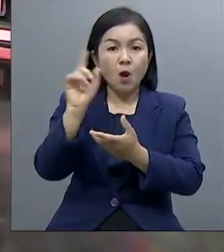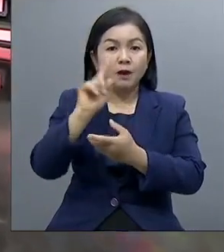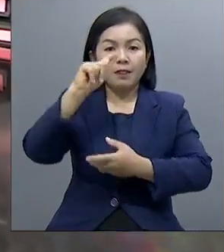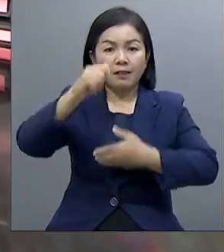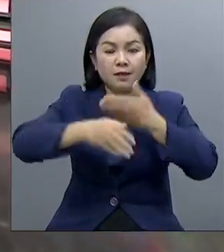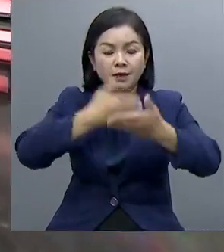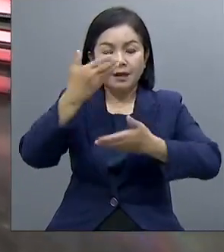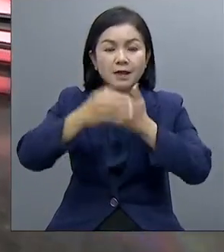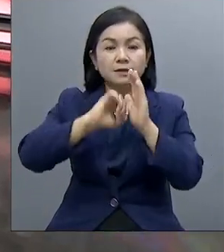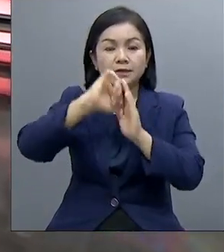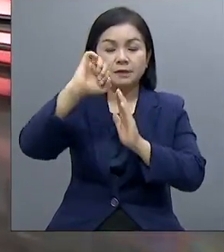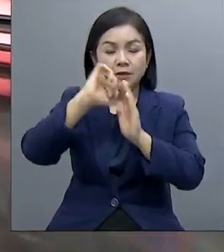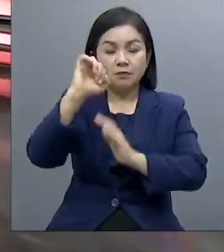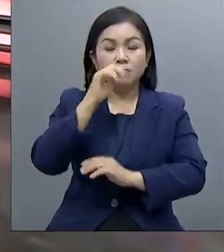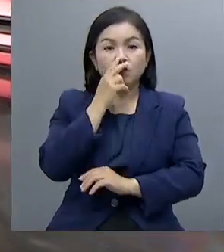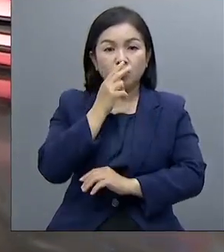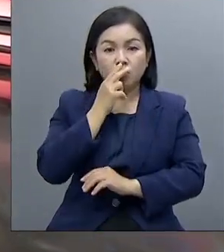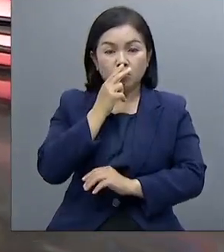ค่ะ